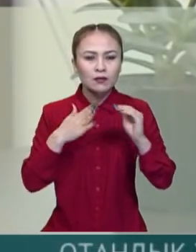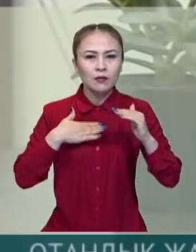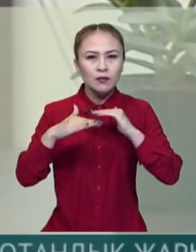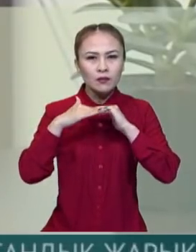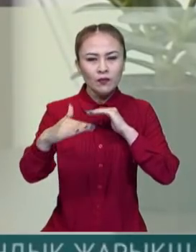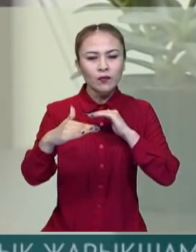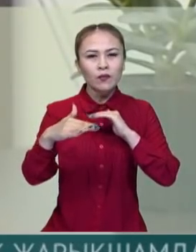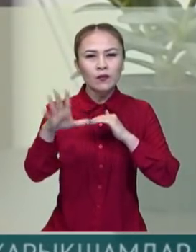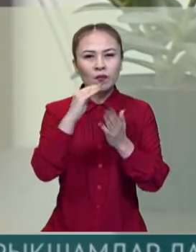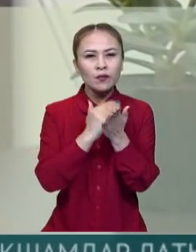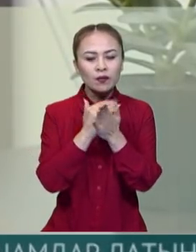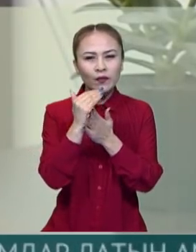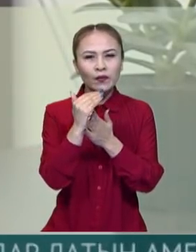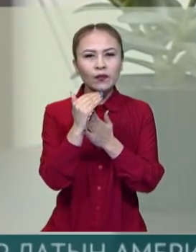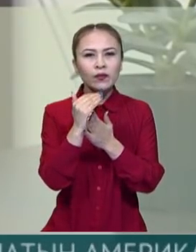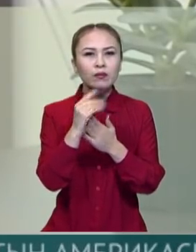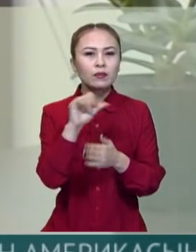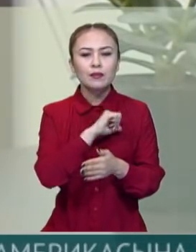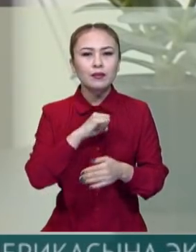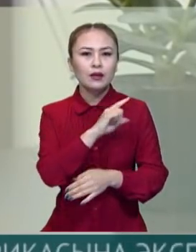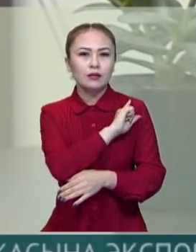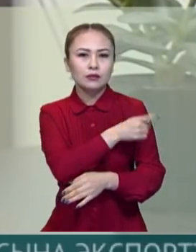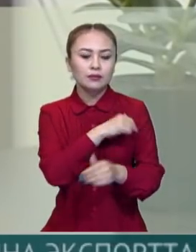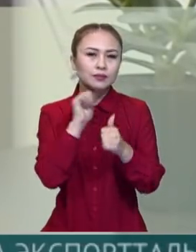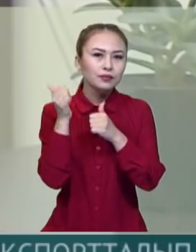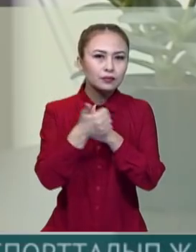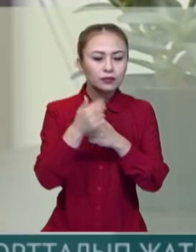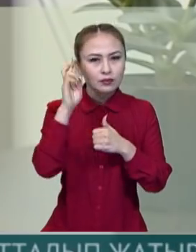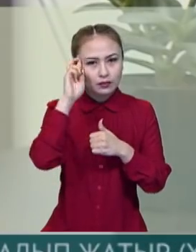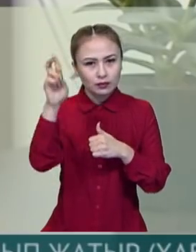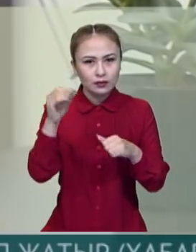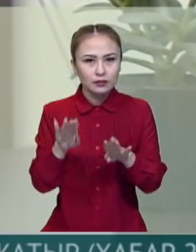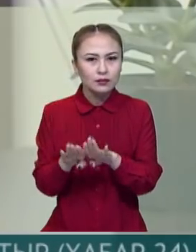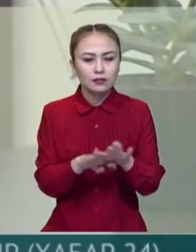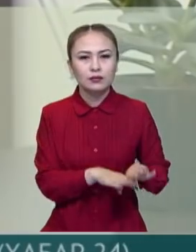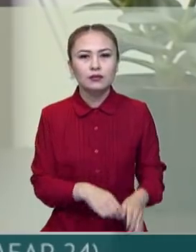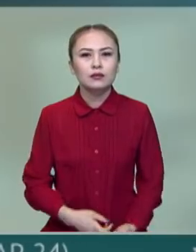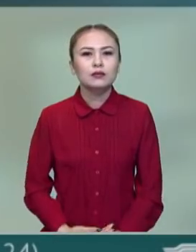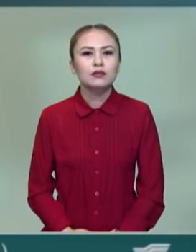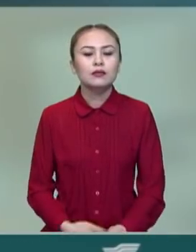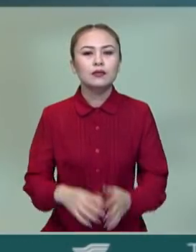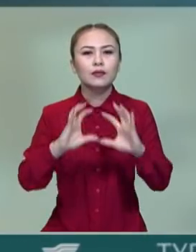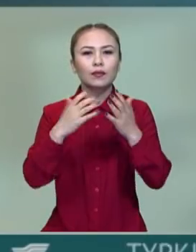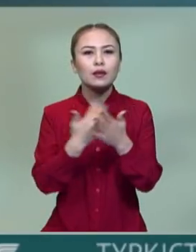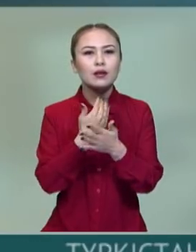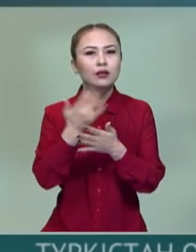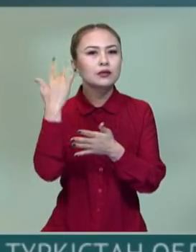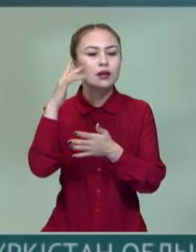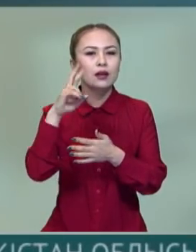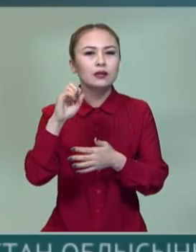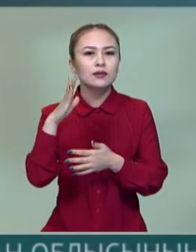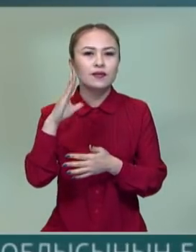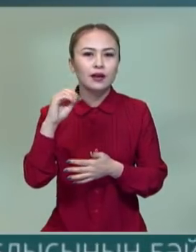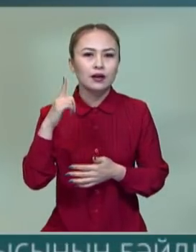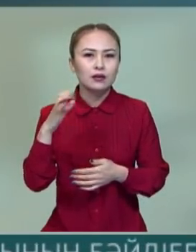нәтижелік сондай жоғары, ең алдыңғы қатарлы мемлекеттердегімен бірдей. Жаханан бірер ақпар. Ақштың